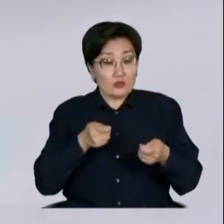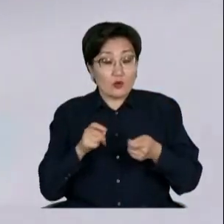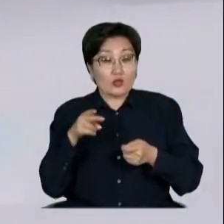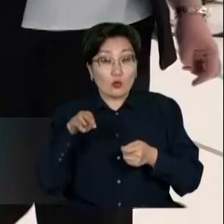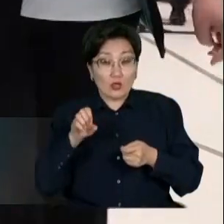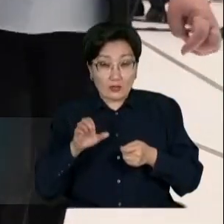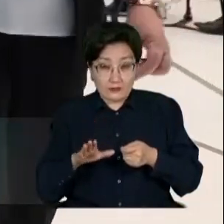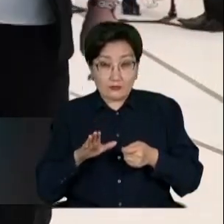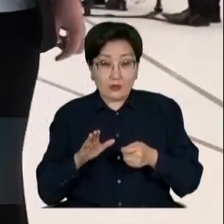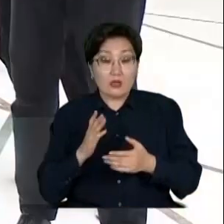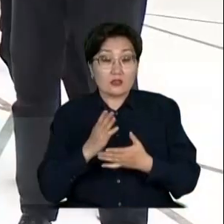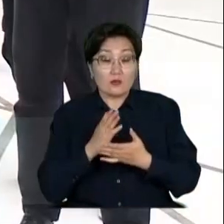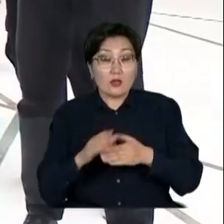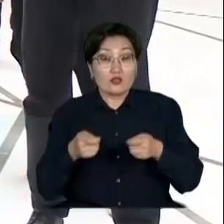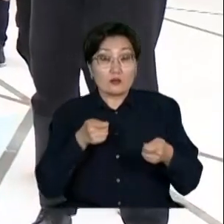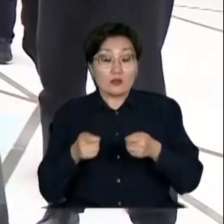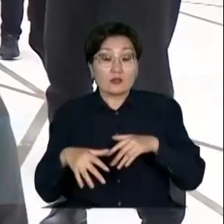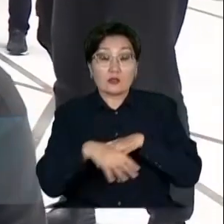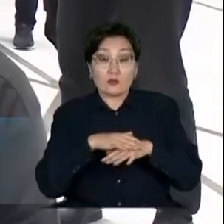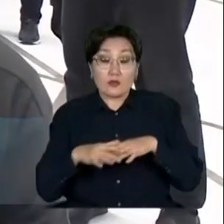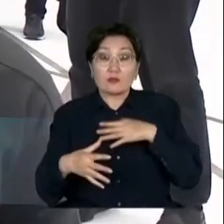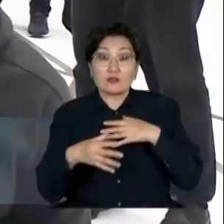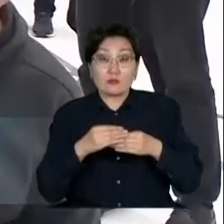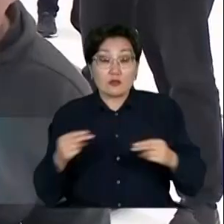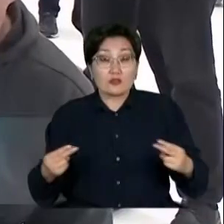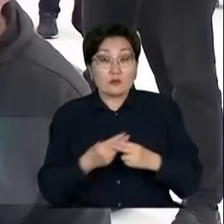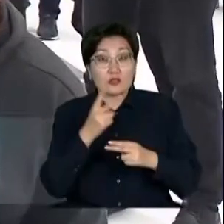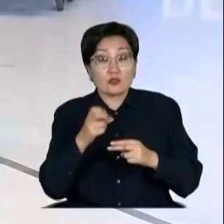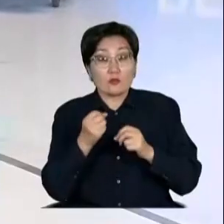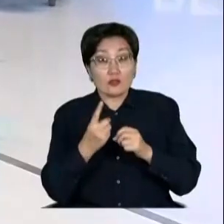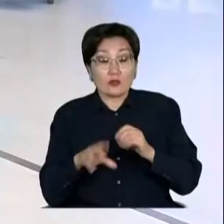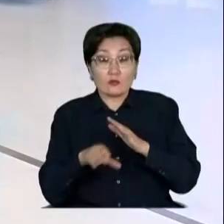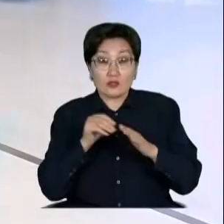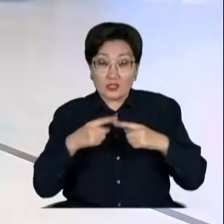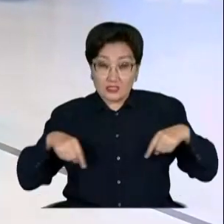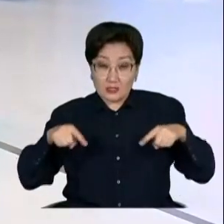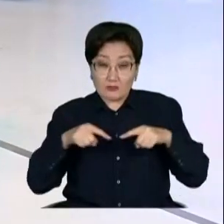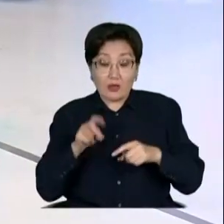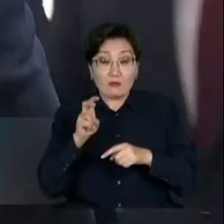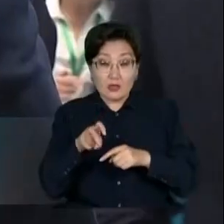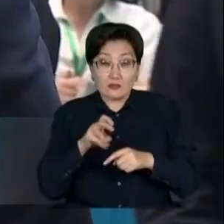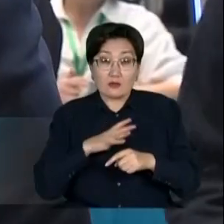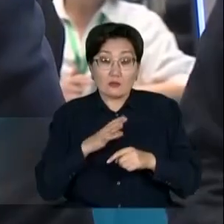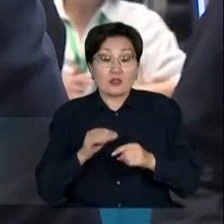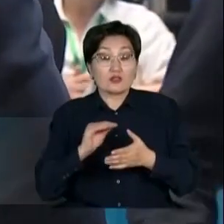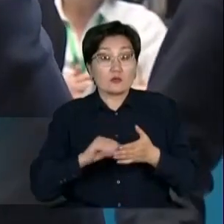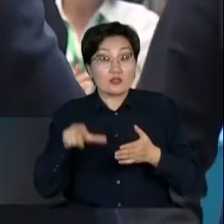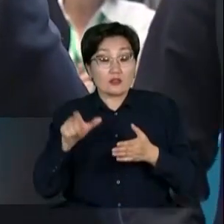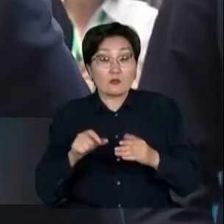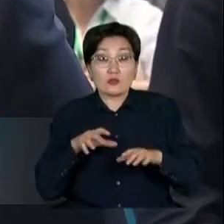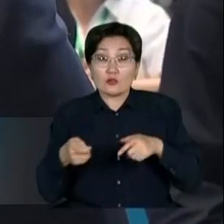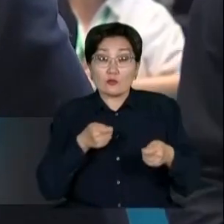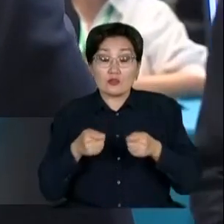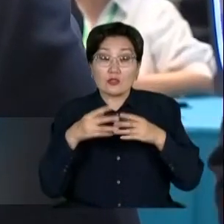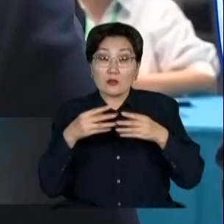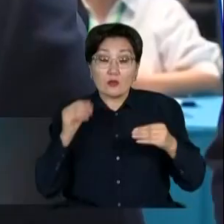Қасым Жомарт Тоқаев та бар. Президент көппен бірге Астанадағы нөмір 211-ші референдум учаскесіне барды. Тілшілер қауымы президентке